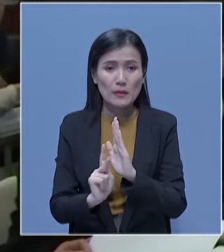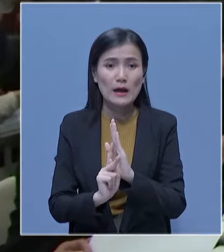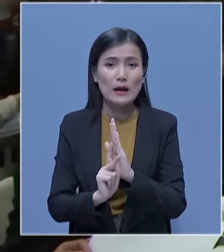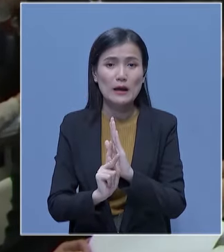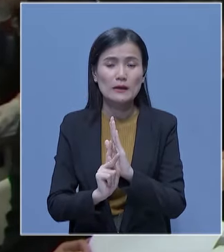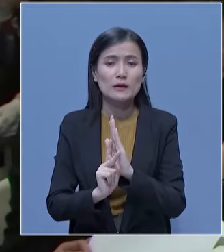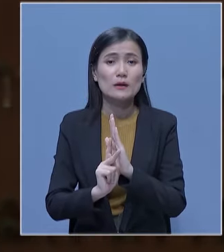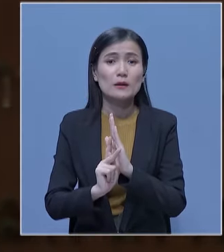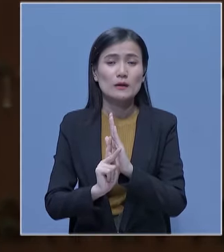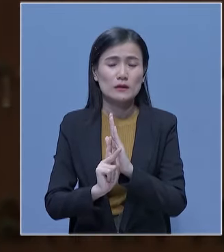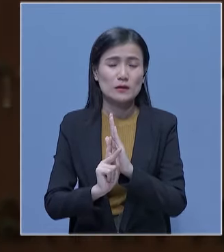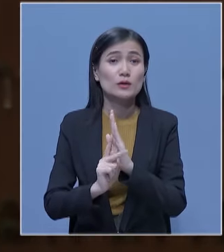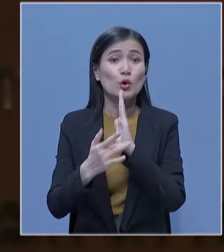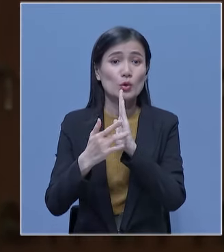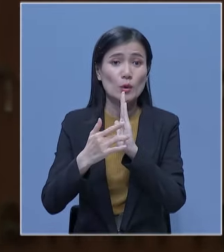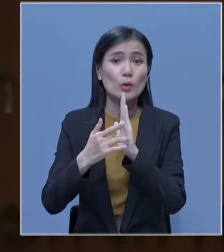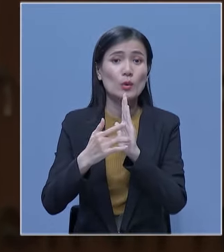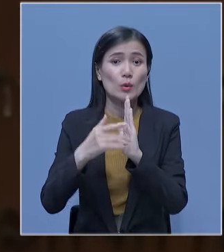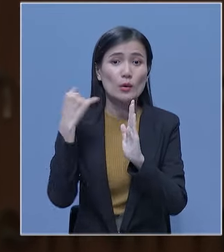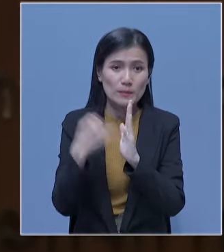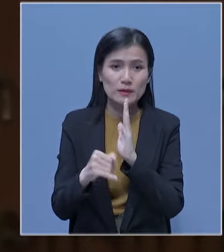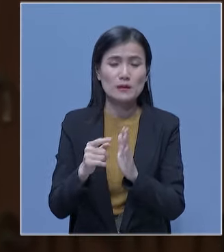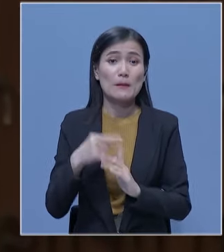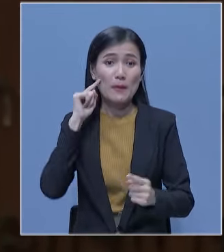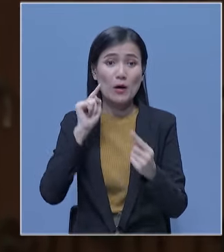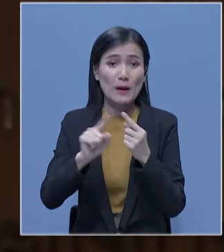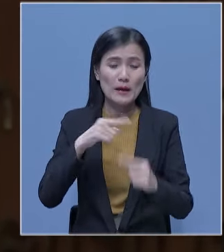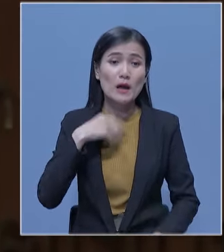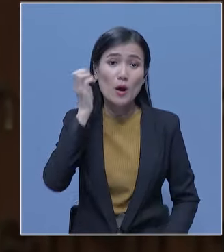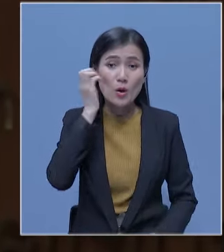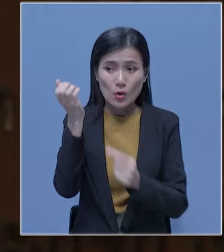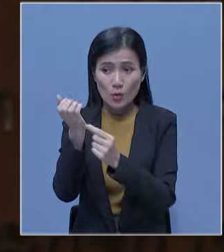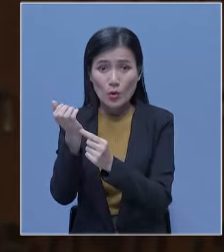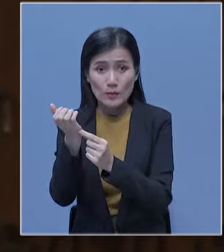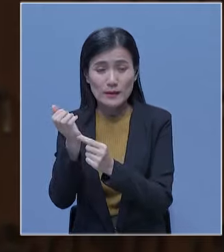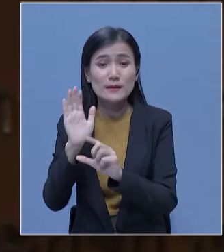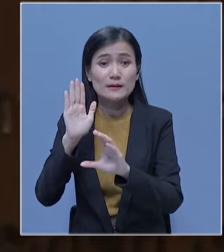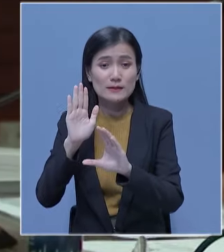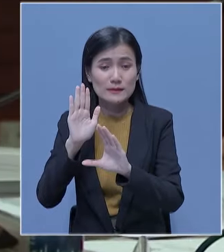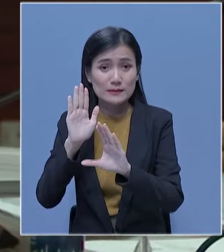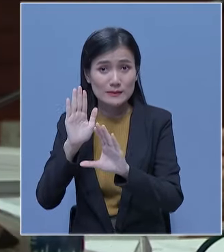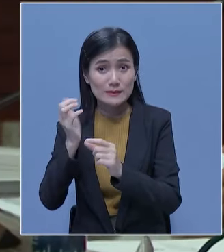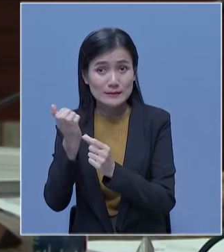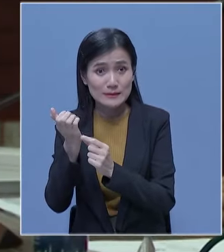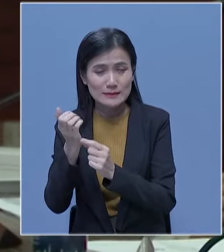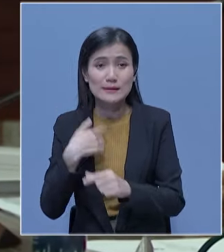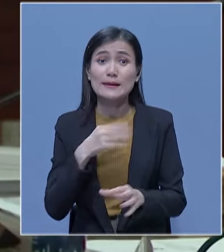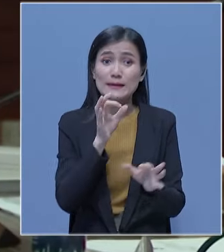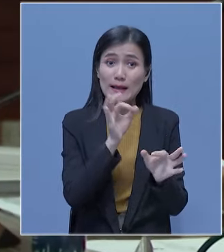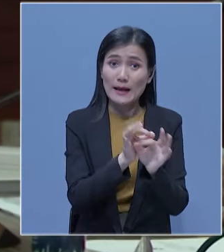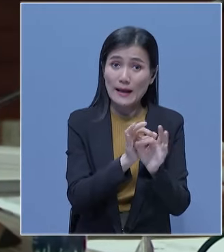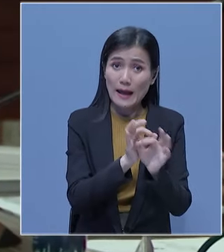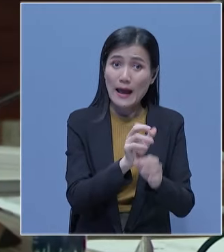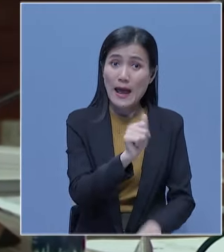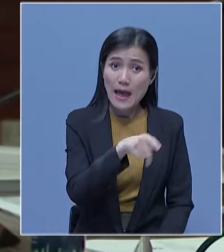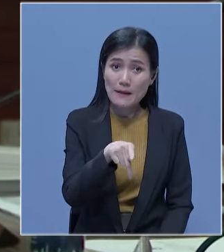ยีมีเป้าหมายนะครับให้ชื่อผู้จดทะเบียนซิมมือถือที่ขอเปิดใช้โมบายแบงกิ้งและเจ้าของบัญชีธนาคารต้องเป็นบุคคลคนเดีย